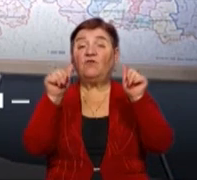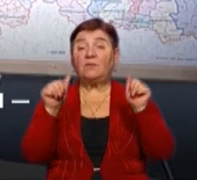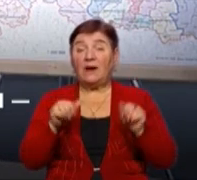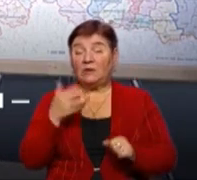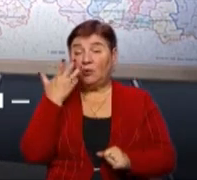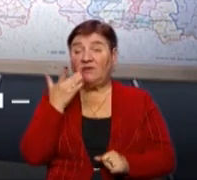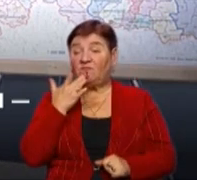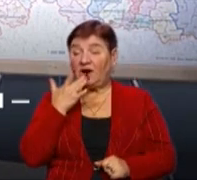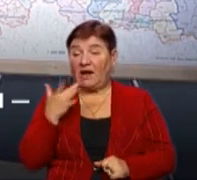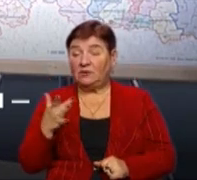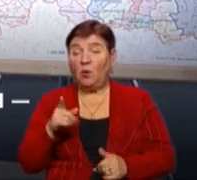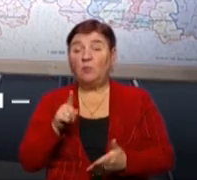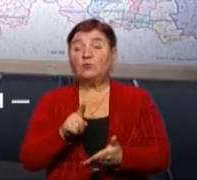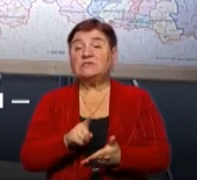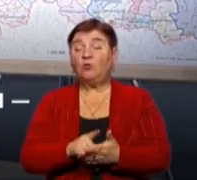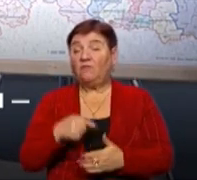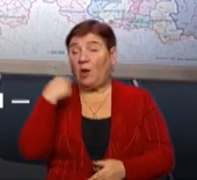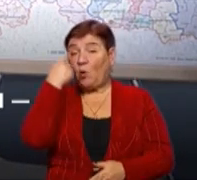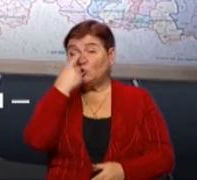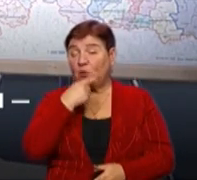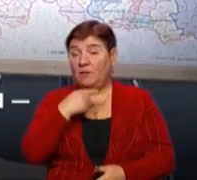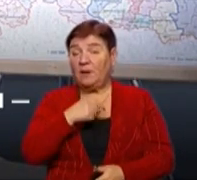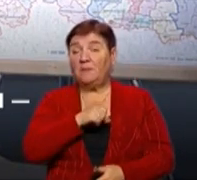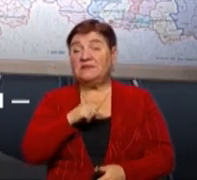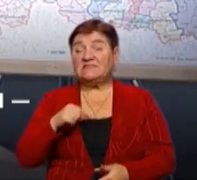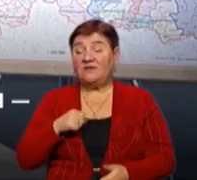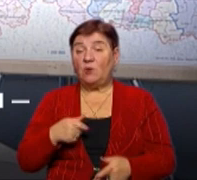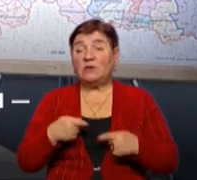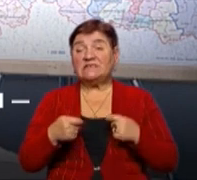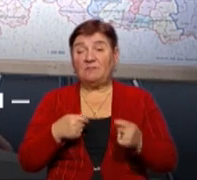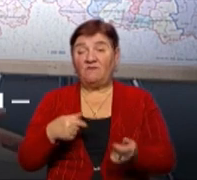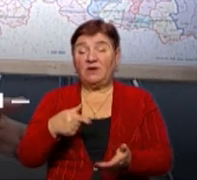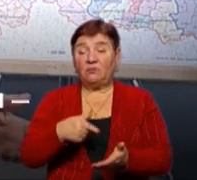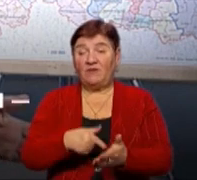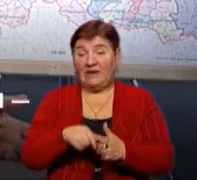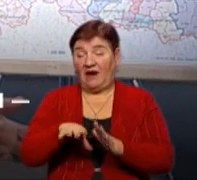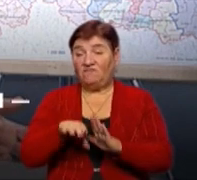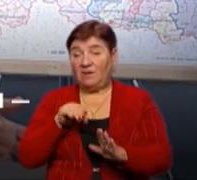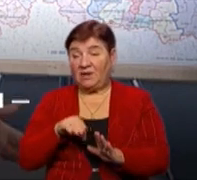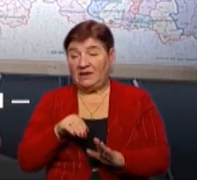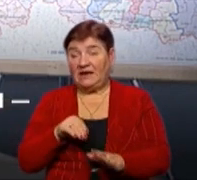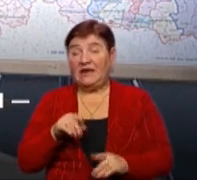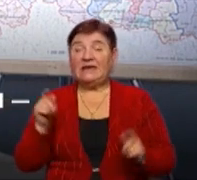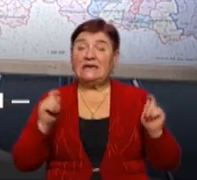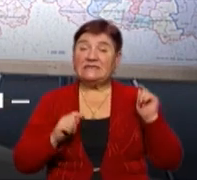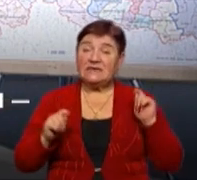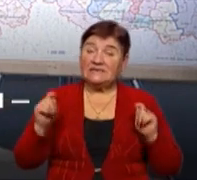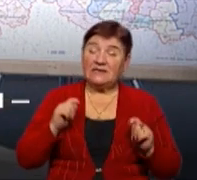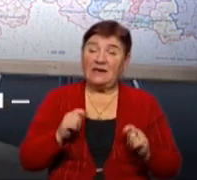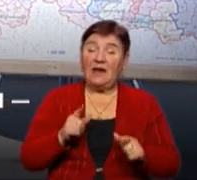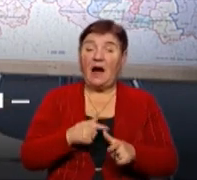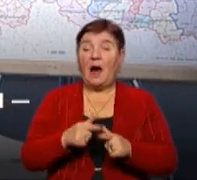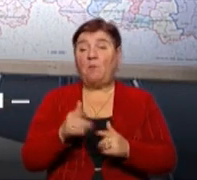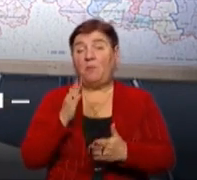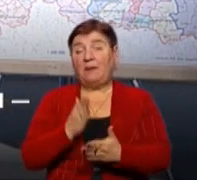в Раду увійшли посадові особи місцевого самоврядування, ключові, обрані чи то на сесії, чи